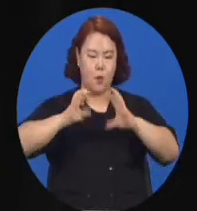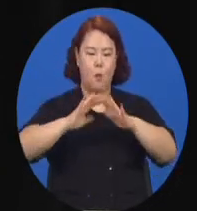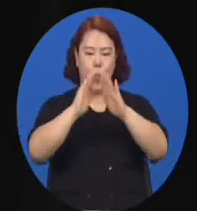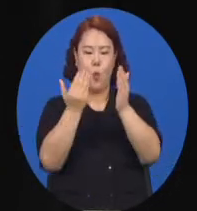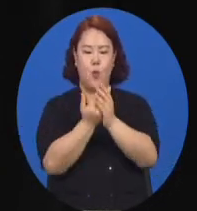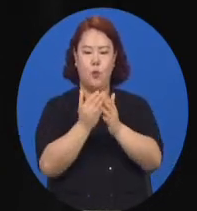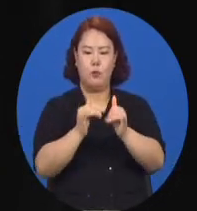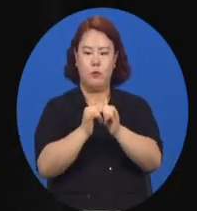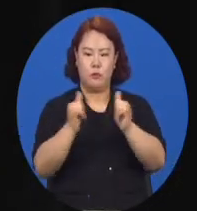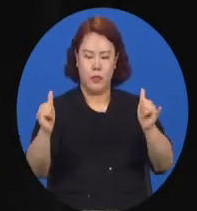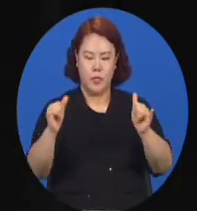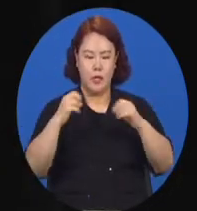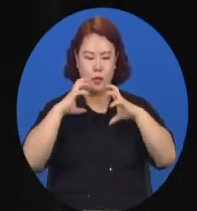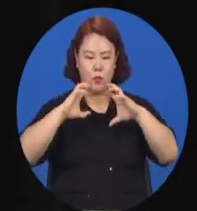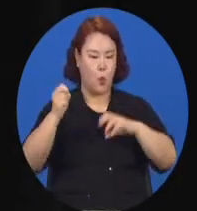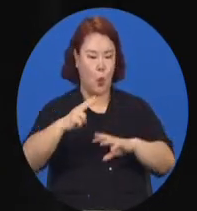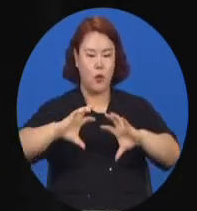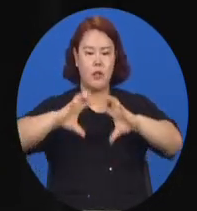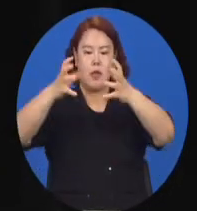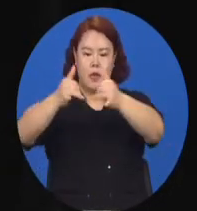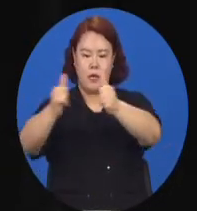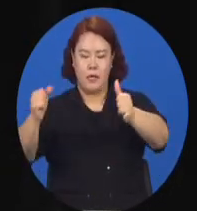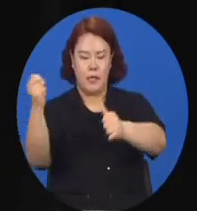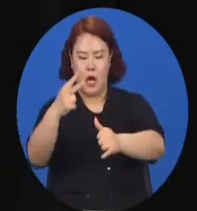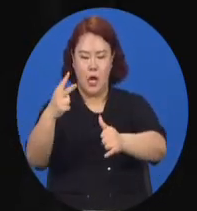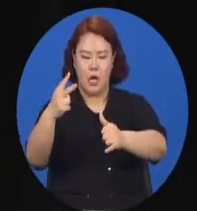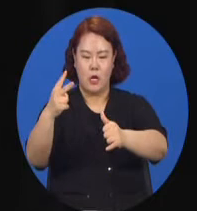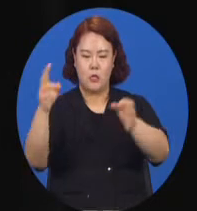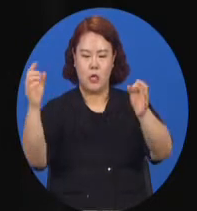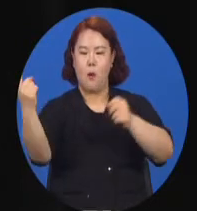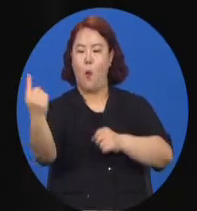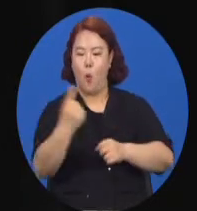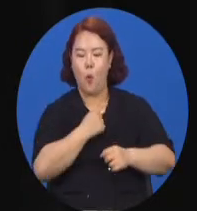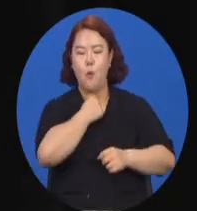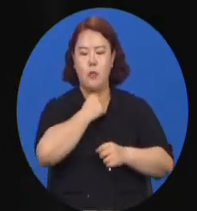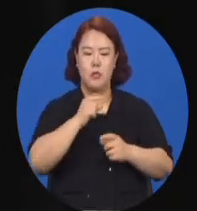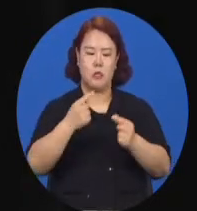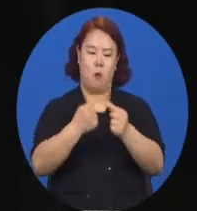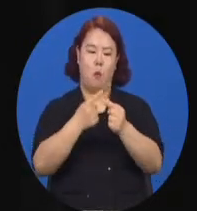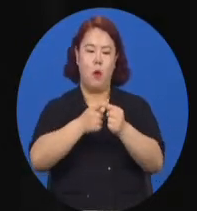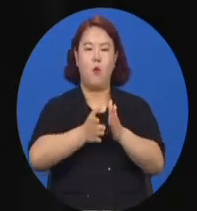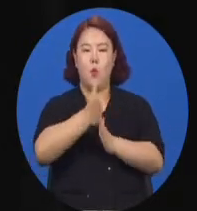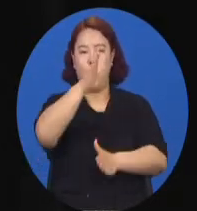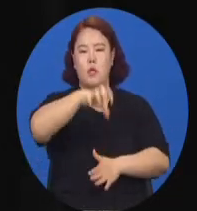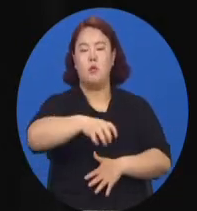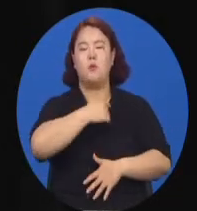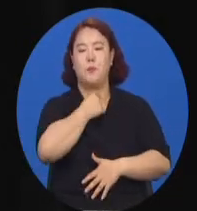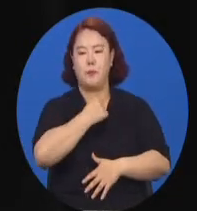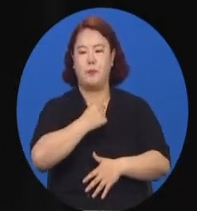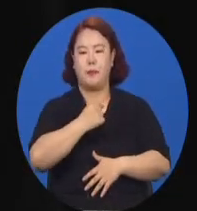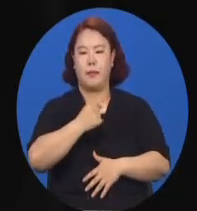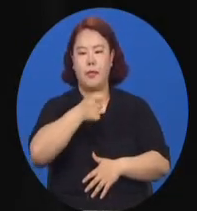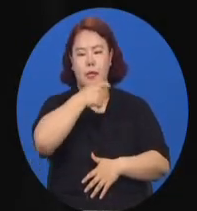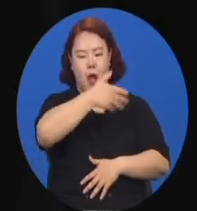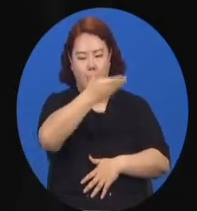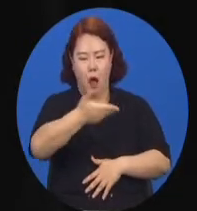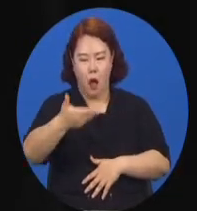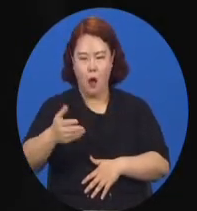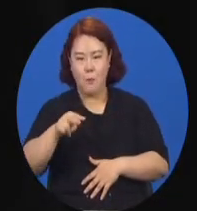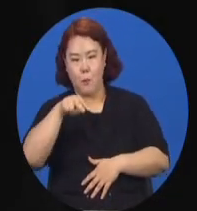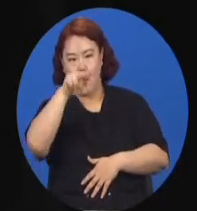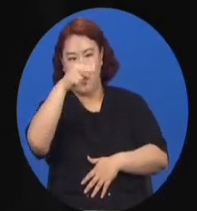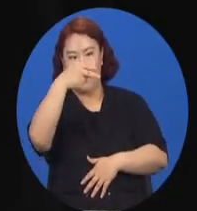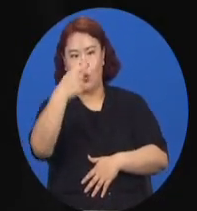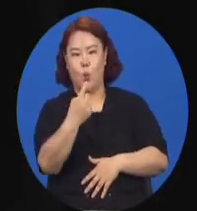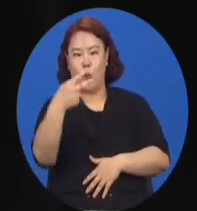세계인이 다시 찾고 싶은 첫 번째 도시였으면 좋겠습니다. 강 건너를 바라보고 떠나는